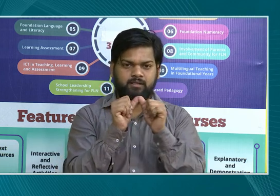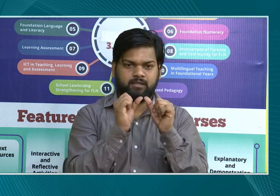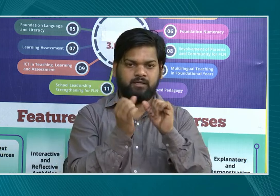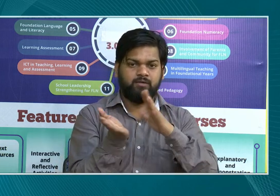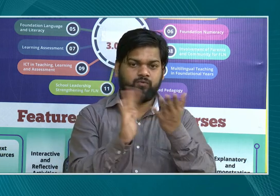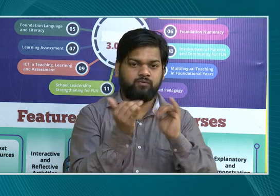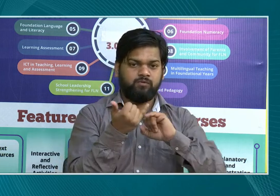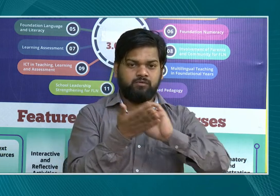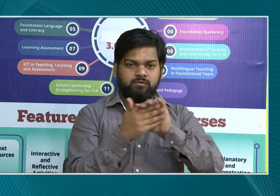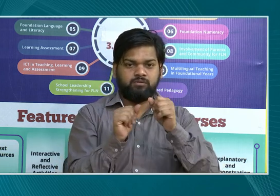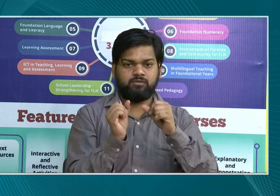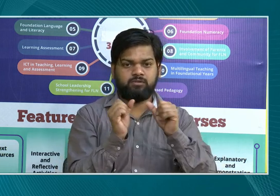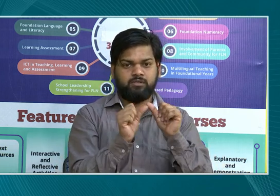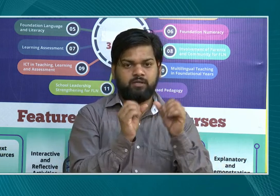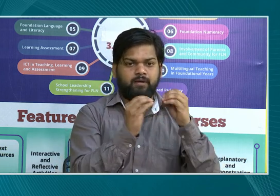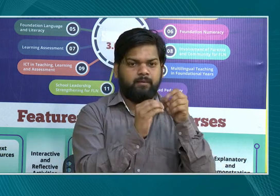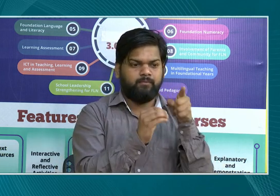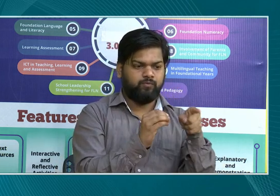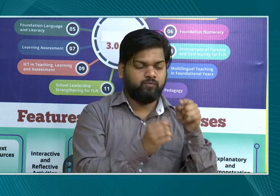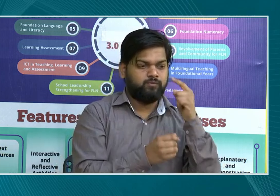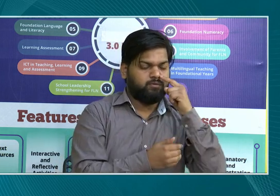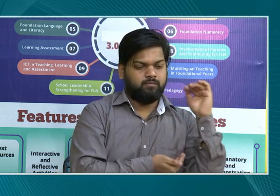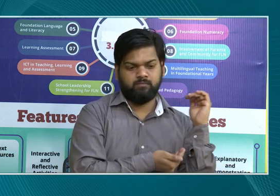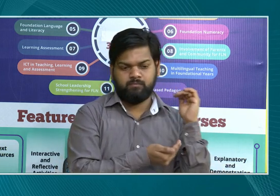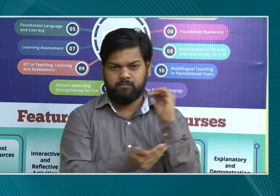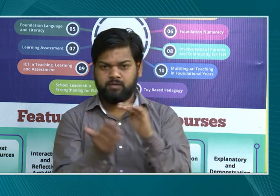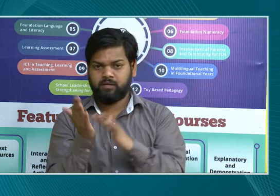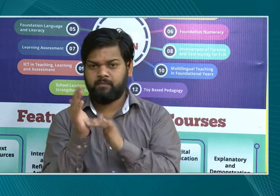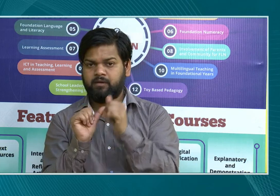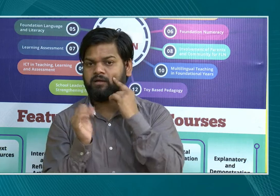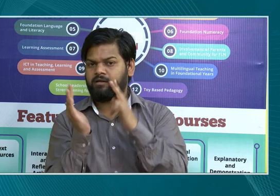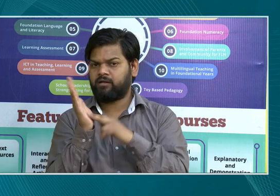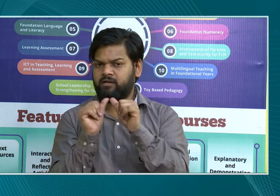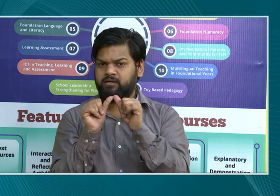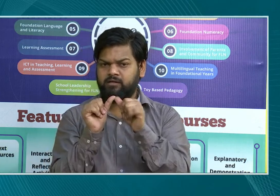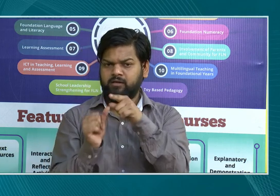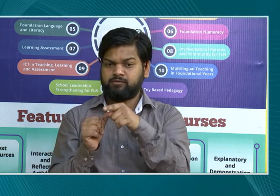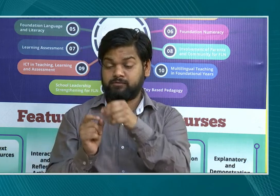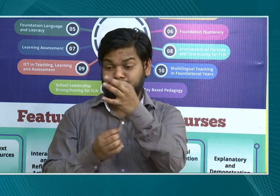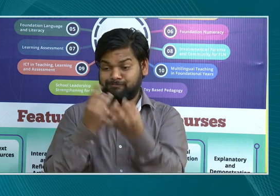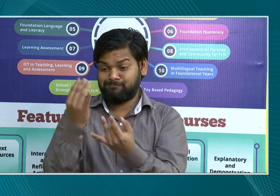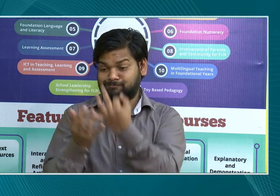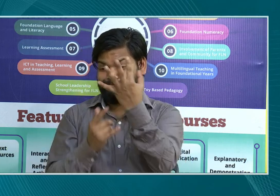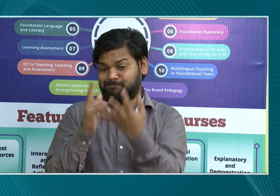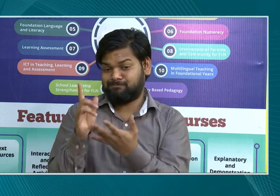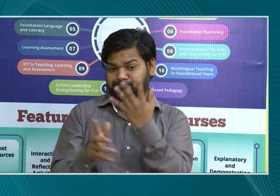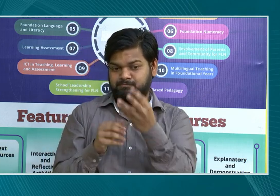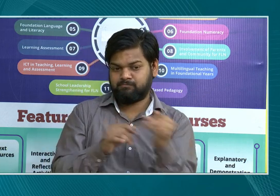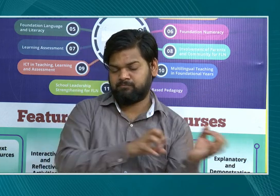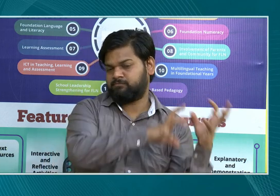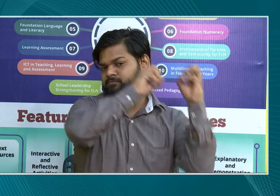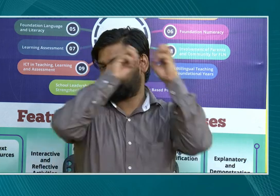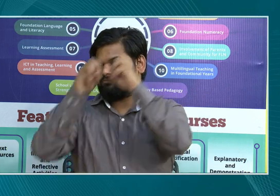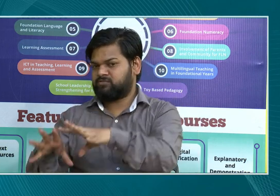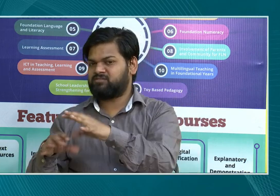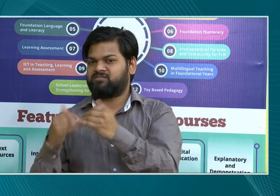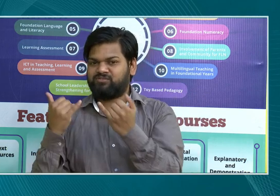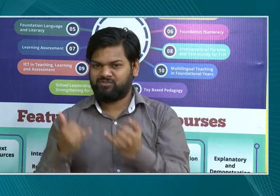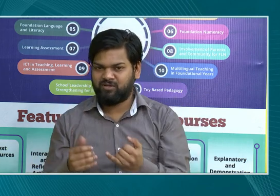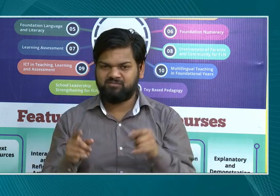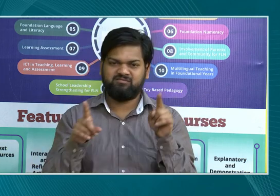आई हम उसे एक देवी के रूप में उसका स्मरण करें तो इस तरह से इस कहानी का अंत हो जाता है जिसके अंदर